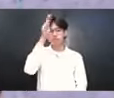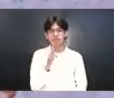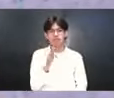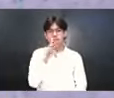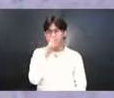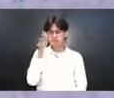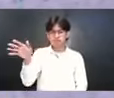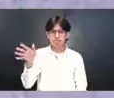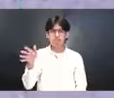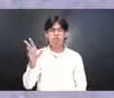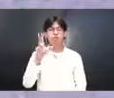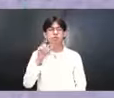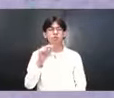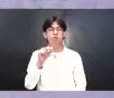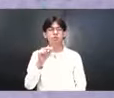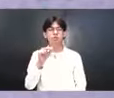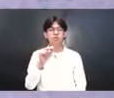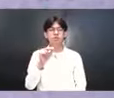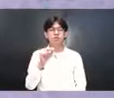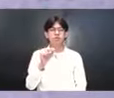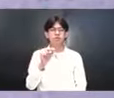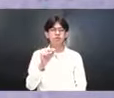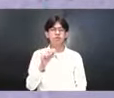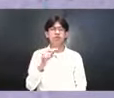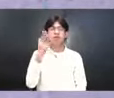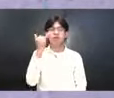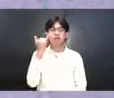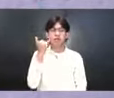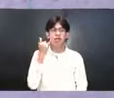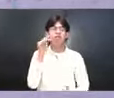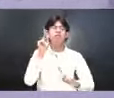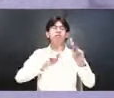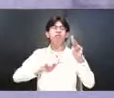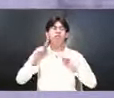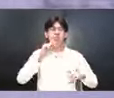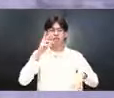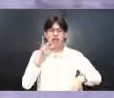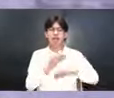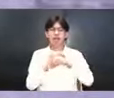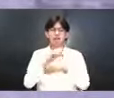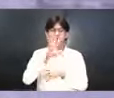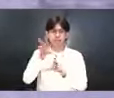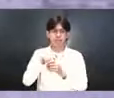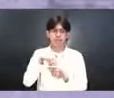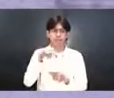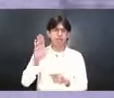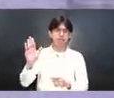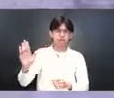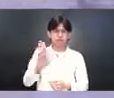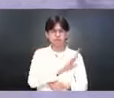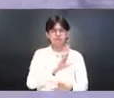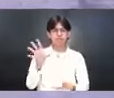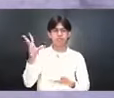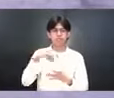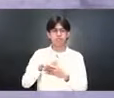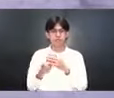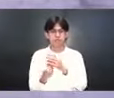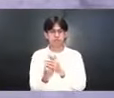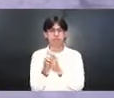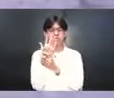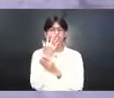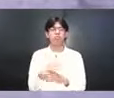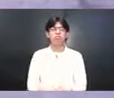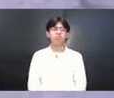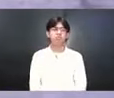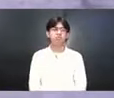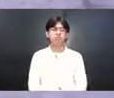cannot be. Because the world, the people in the world is part of your growth.